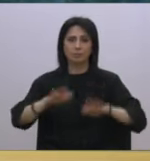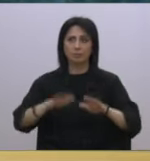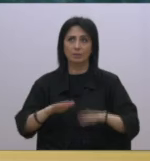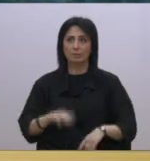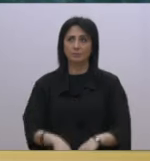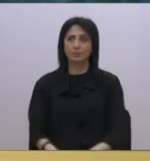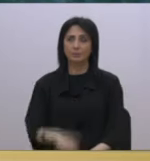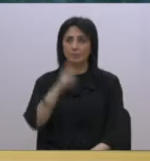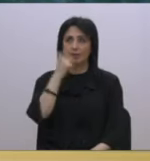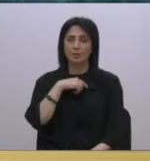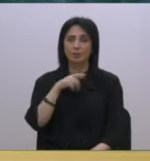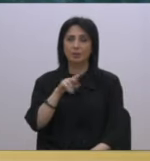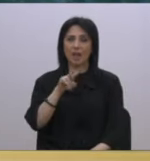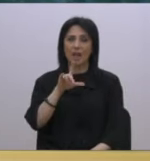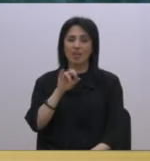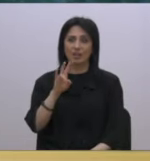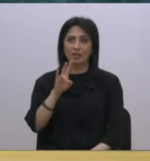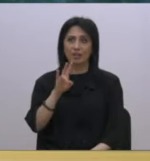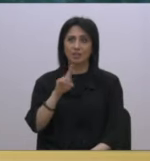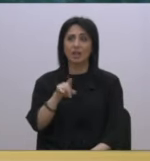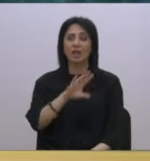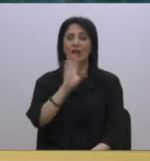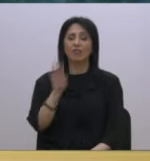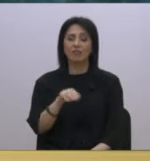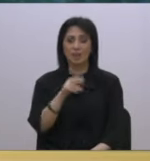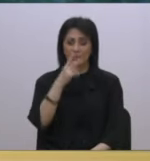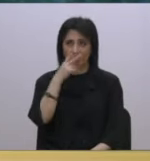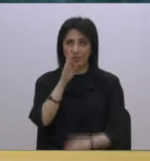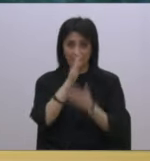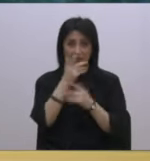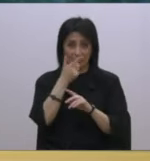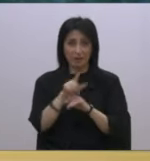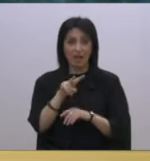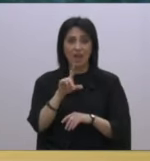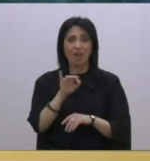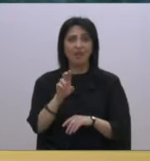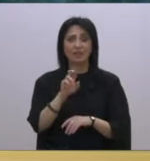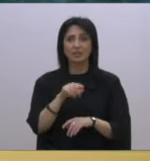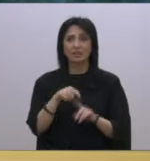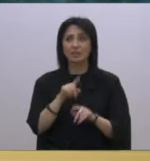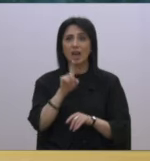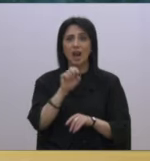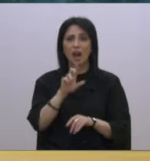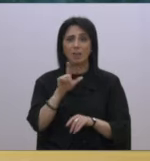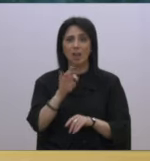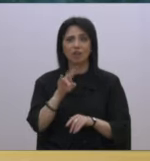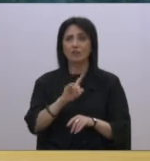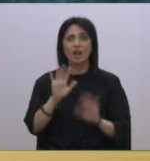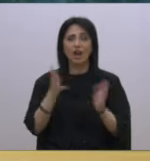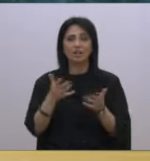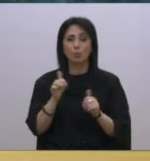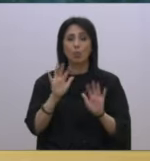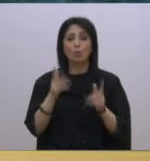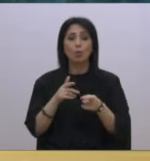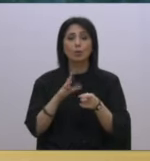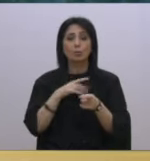А че хеба батон Леван самосад? Эсет хвелам хо пида приятельши нахет. Хвелам нахет пида приятельши. Рац мухта, рогор